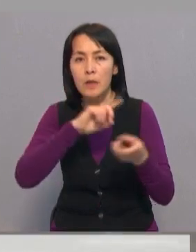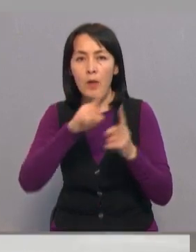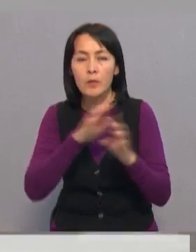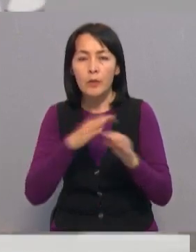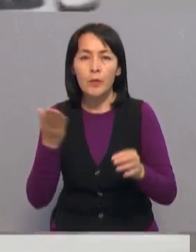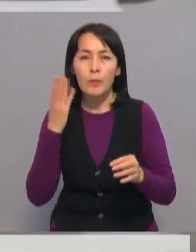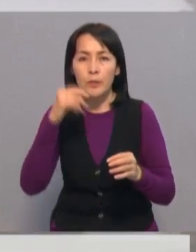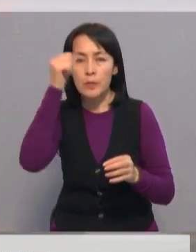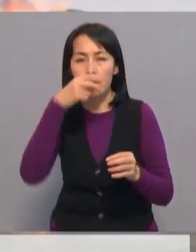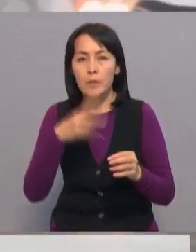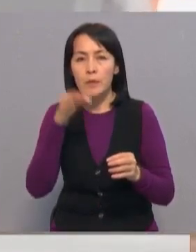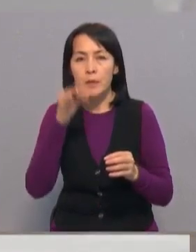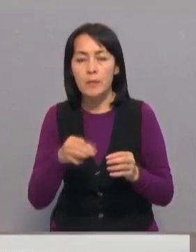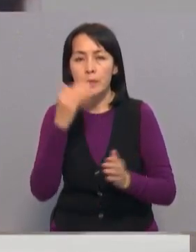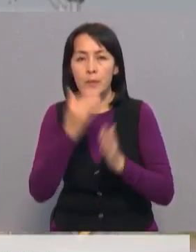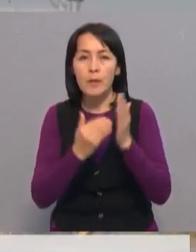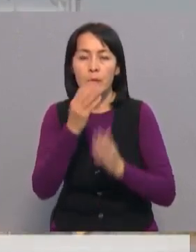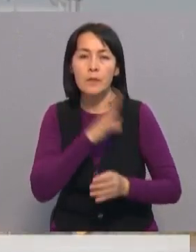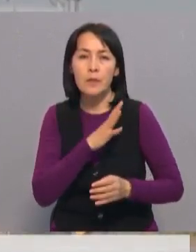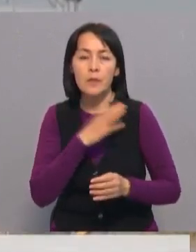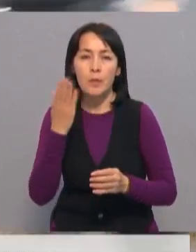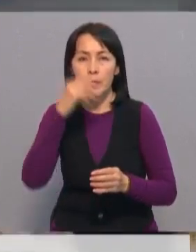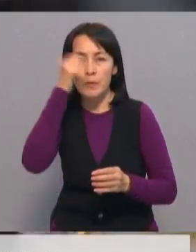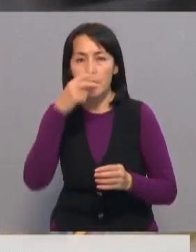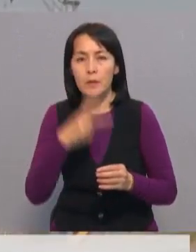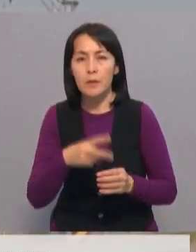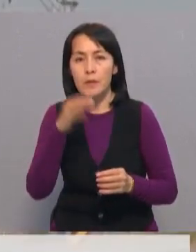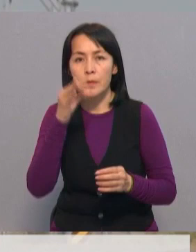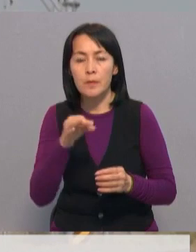В прошлом году на 20% повышение было.